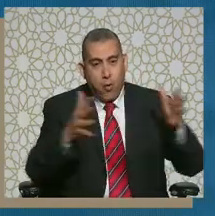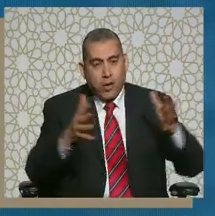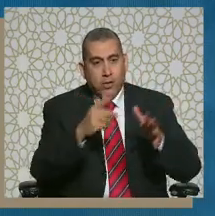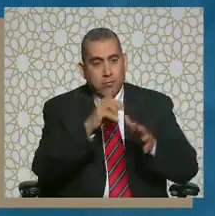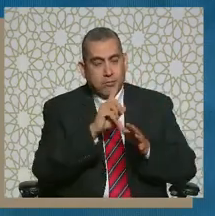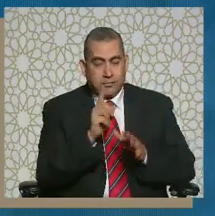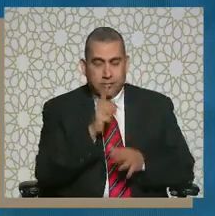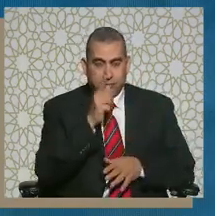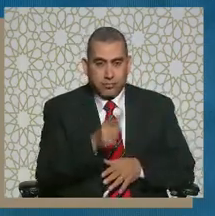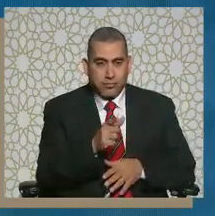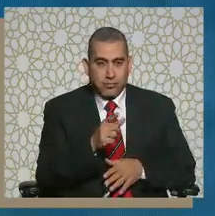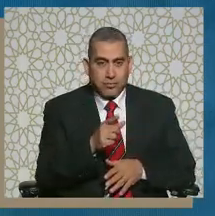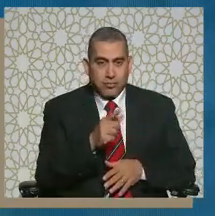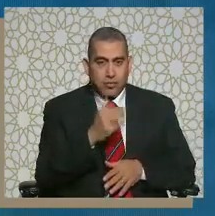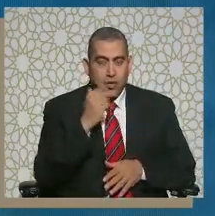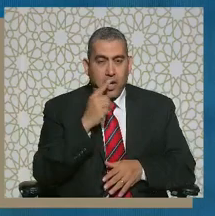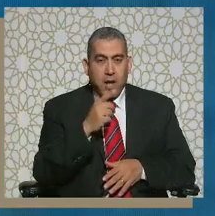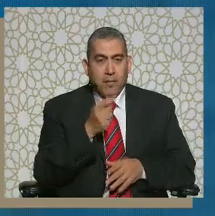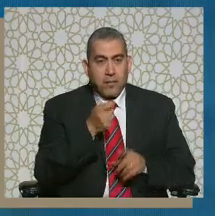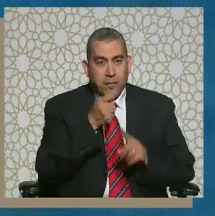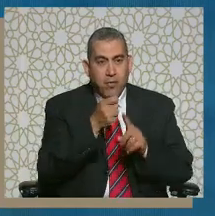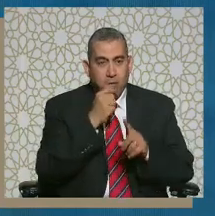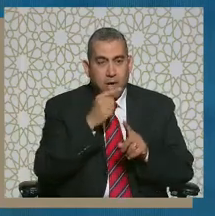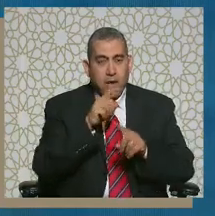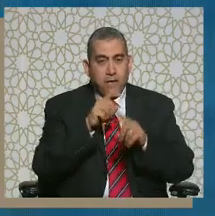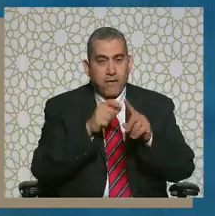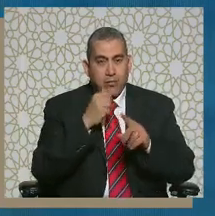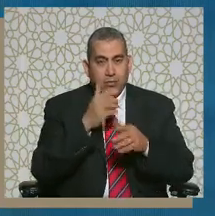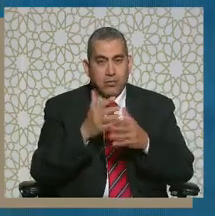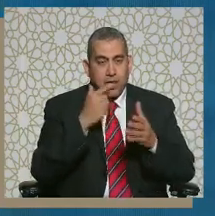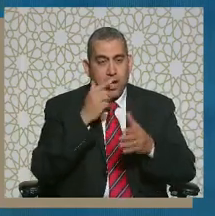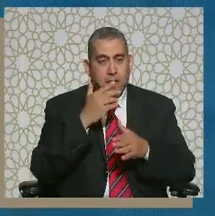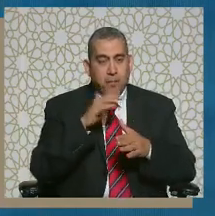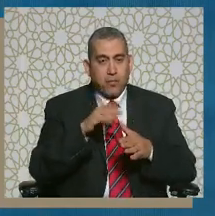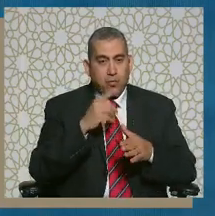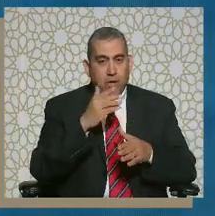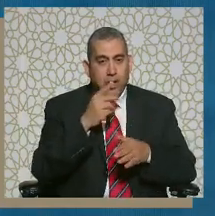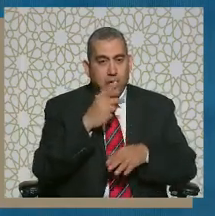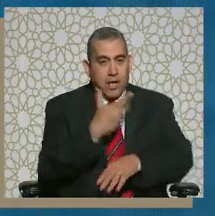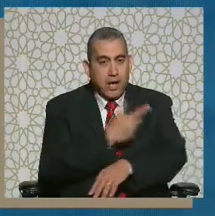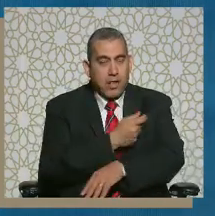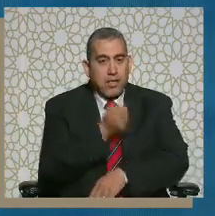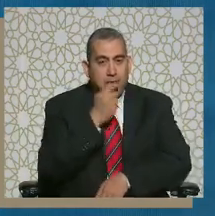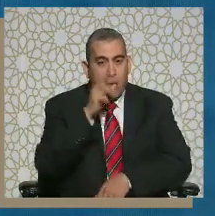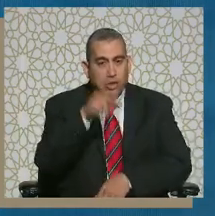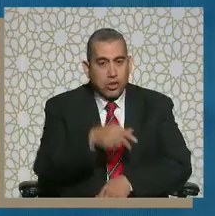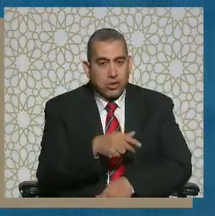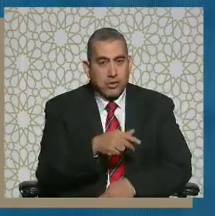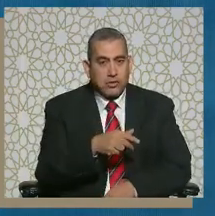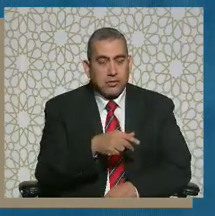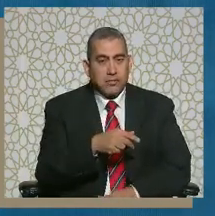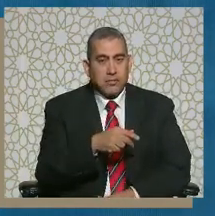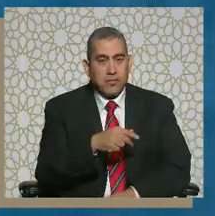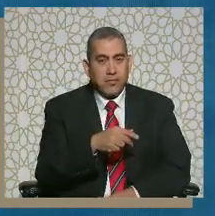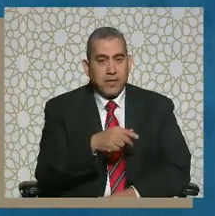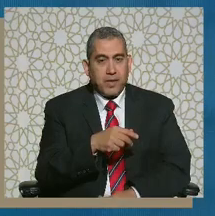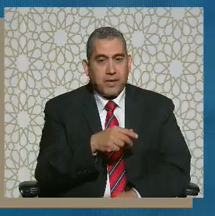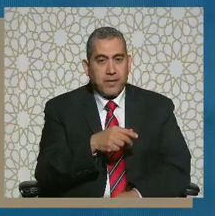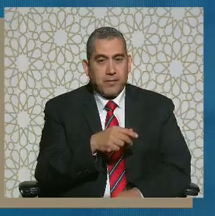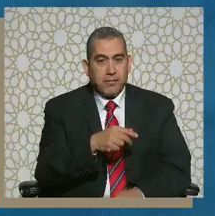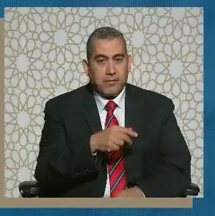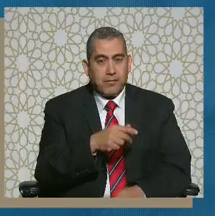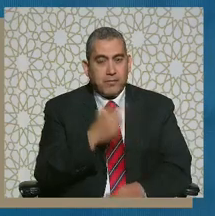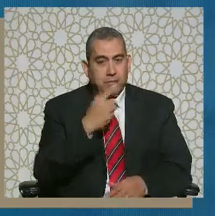ولكن بيبقى الذكاه بنخليها في العلاج وفي ادوات العلاج وفي كمان وفي